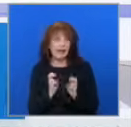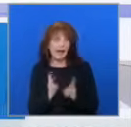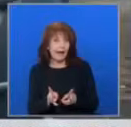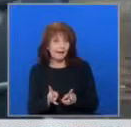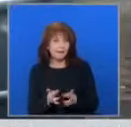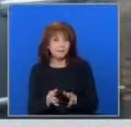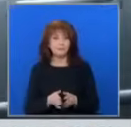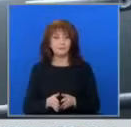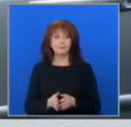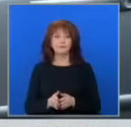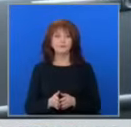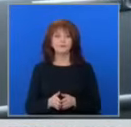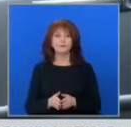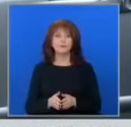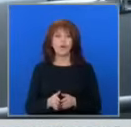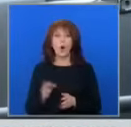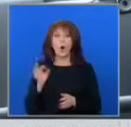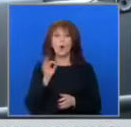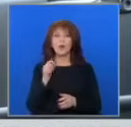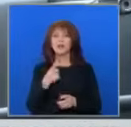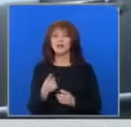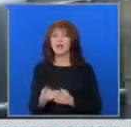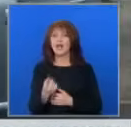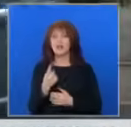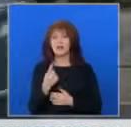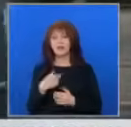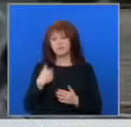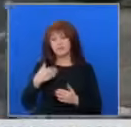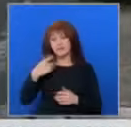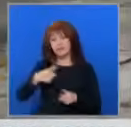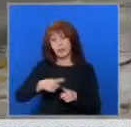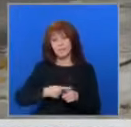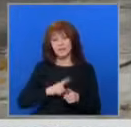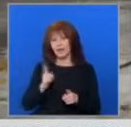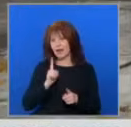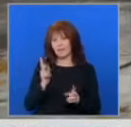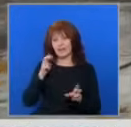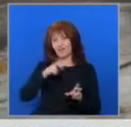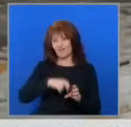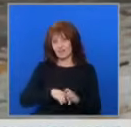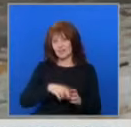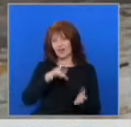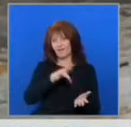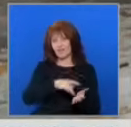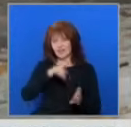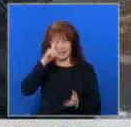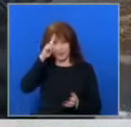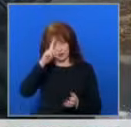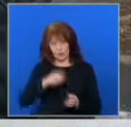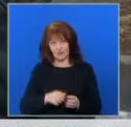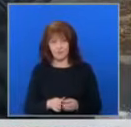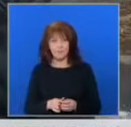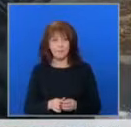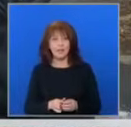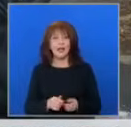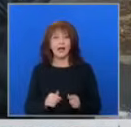Вижте. Урлин е един от хилядите, които в следващите месеци няма да могат да влизат с автомобила си в центъра на София.